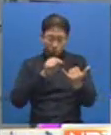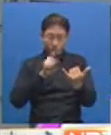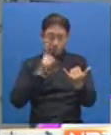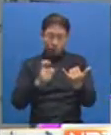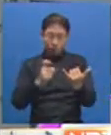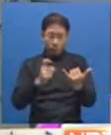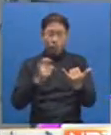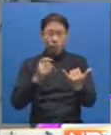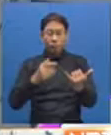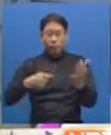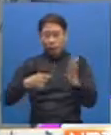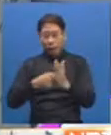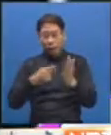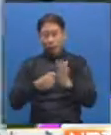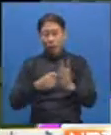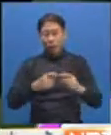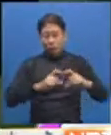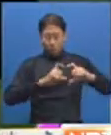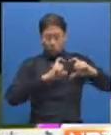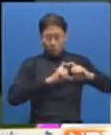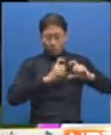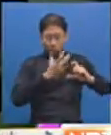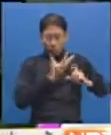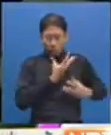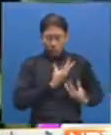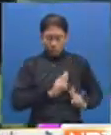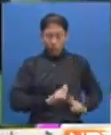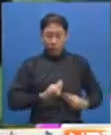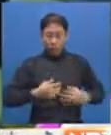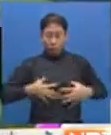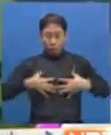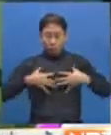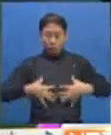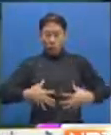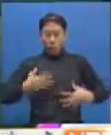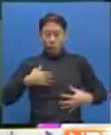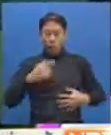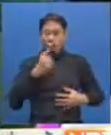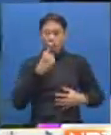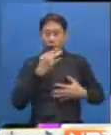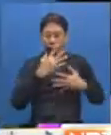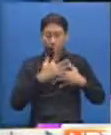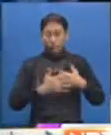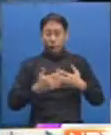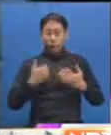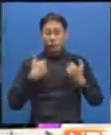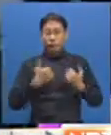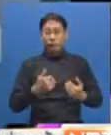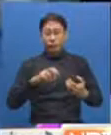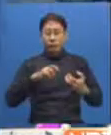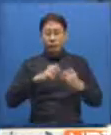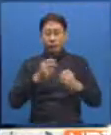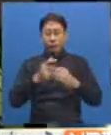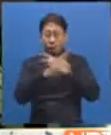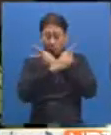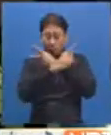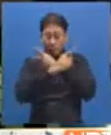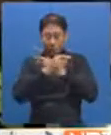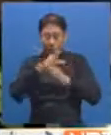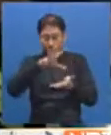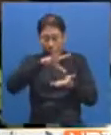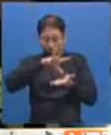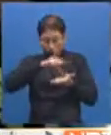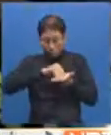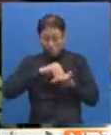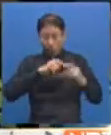สาเหตุการเสียชีวิตมาจากภาวะหัวใจล้มเหลวปอดและหัวใจมีเลือดข้างซึ่งเกิดจากการได้รับสารพิษเข้าไป